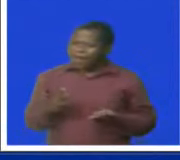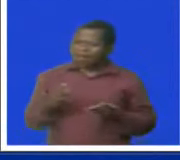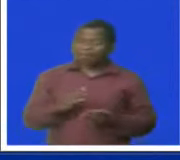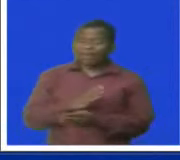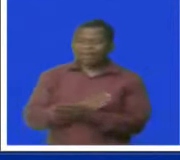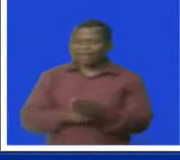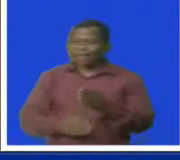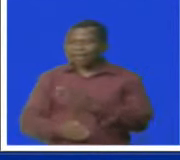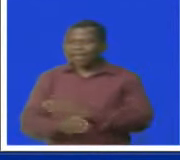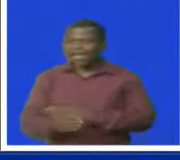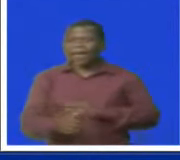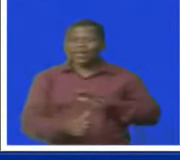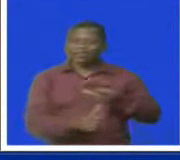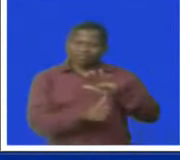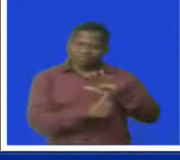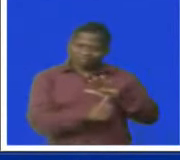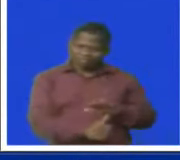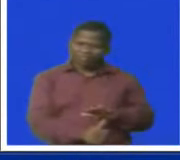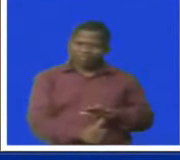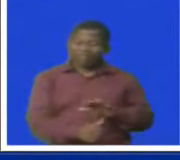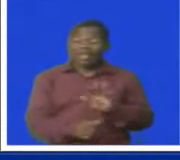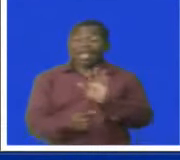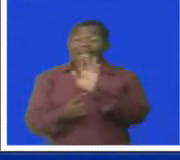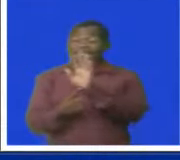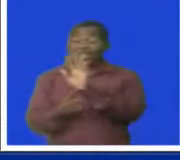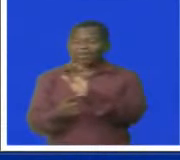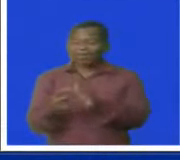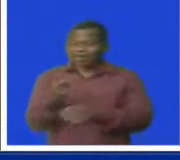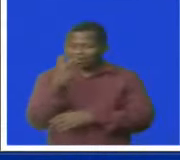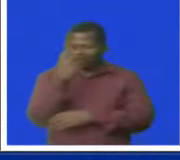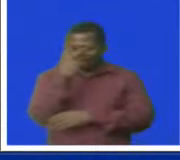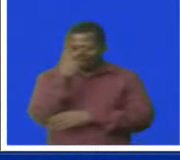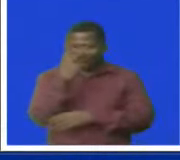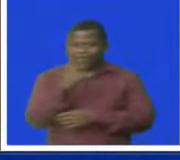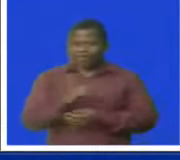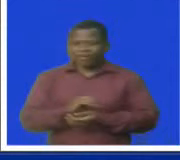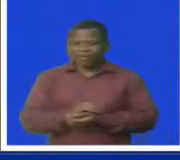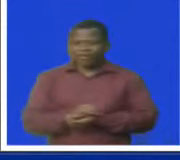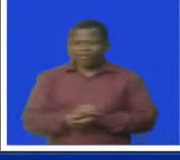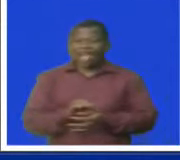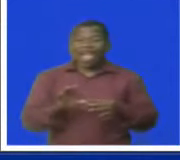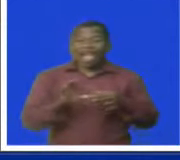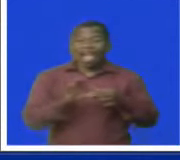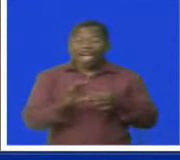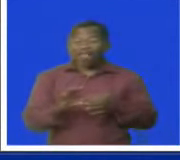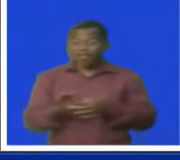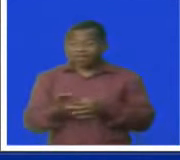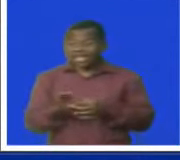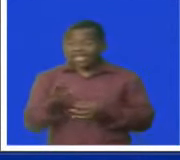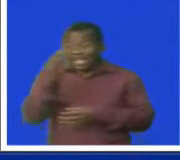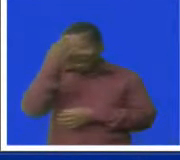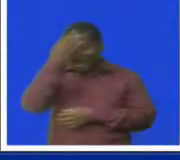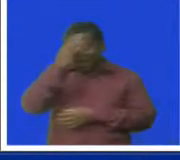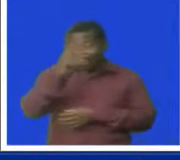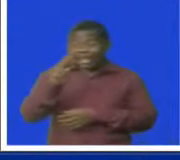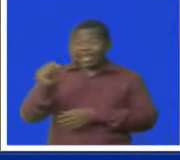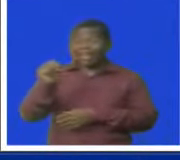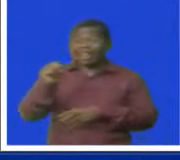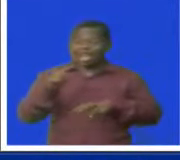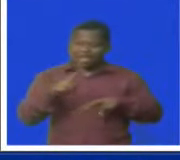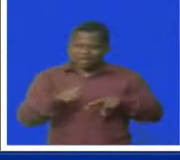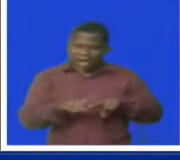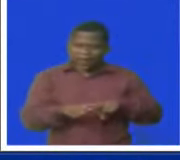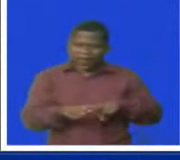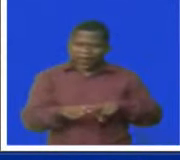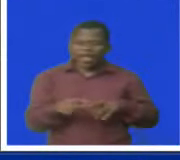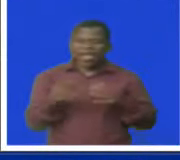le yathunya nguhulumende Nature sewusebentile kakhulu umsebenti we-HIV nekusabalalisa lowadi eveni bona